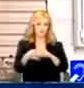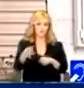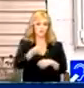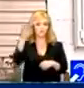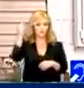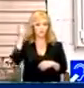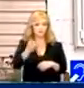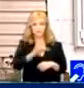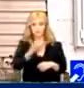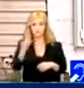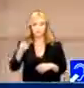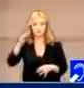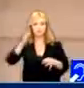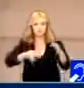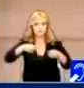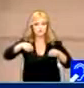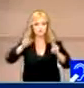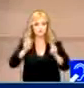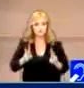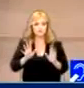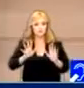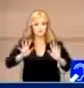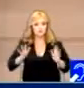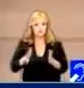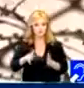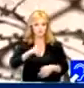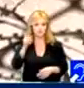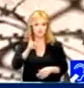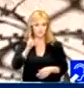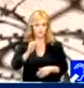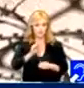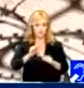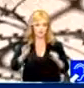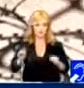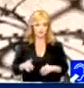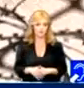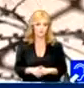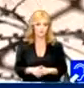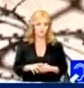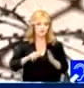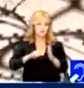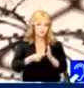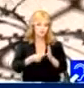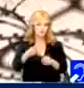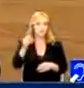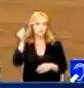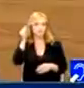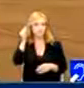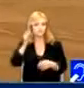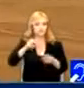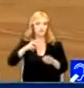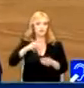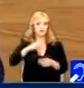de exemplu, nu există judecători specializați în cazuri cu minori. Din punct de vedere psihologic, consider că judecătorul ar judeca